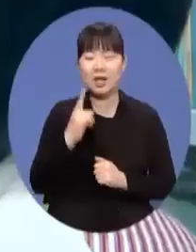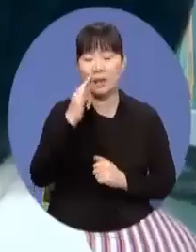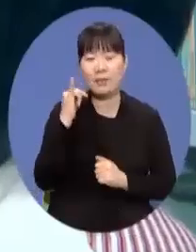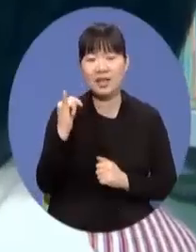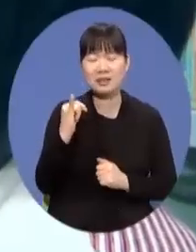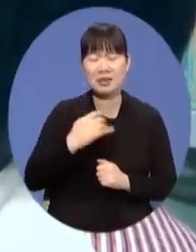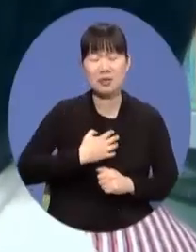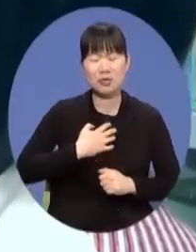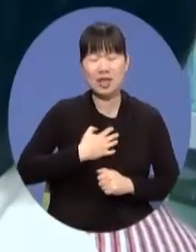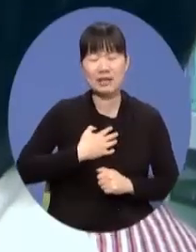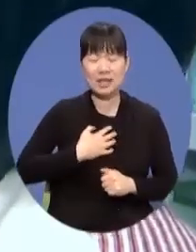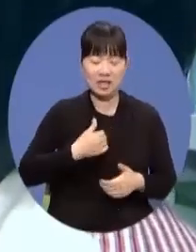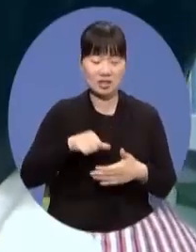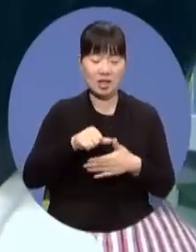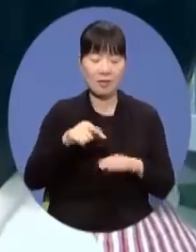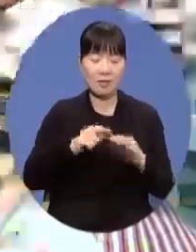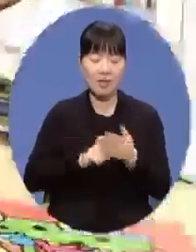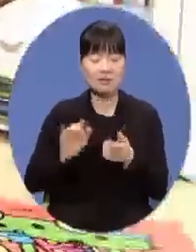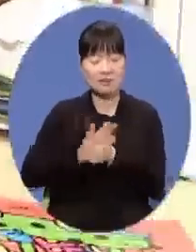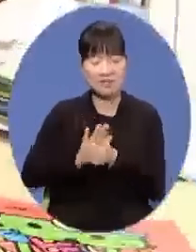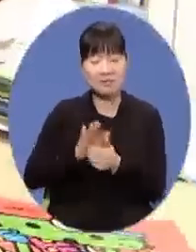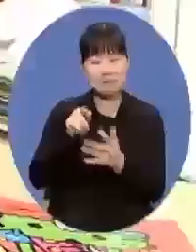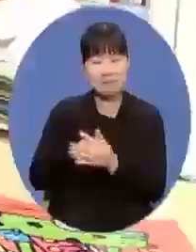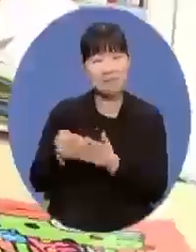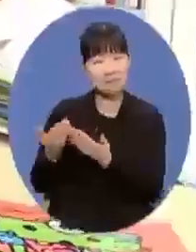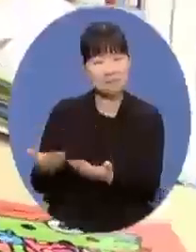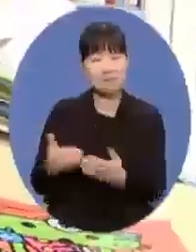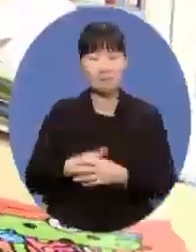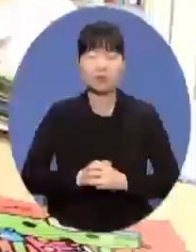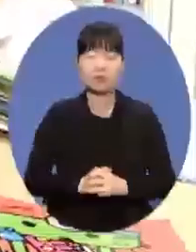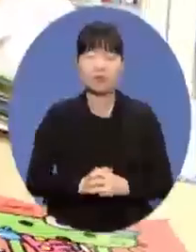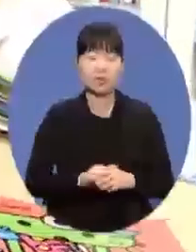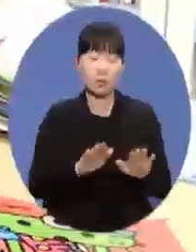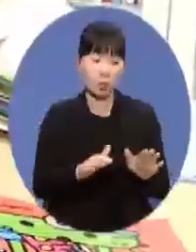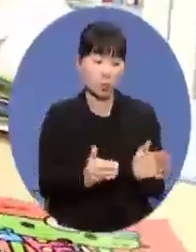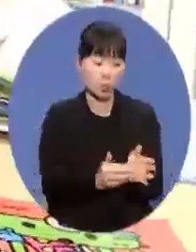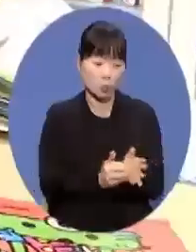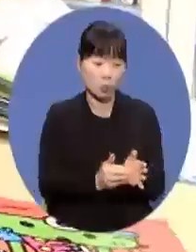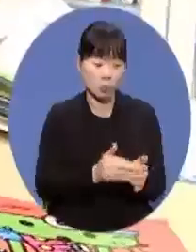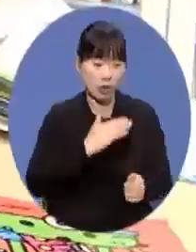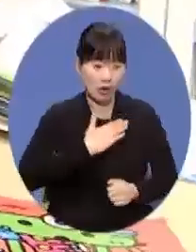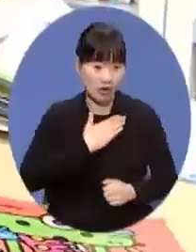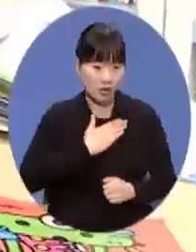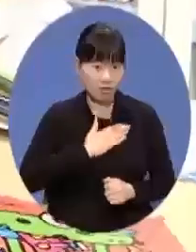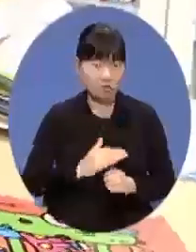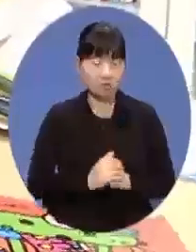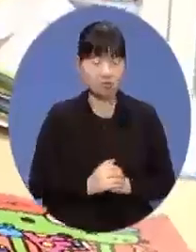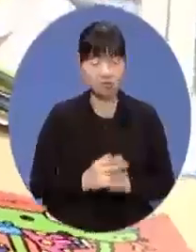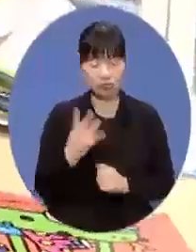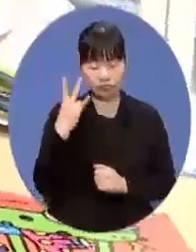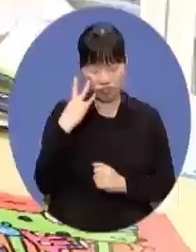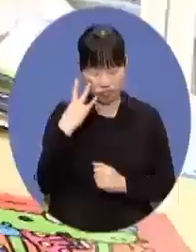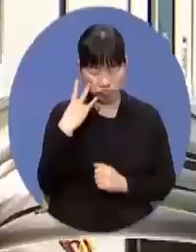엄마는 속상한 아이의 마음을 헤아려줍니다. 오늘은 여기까지 학습지 푸는 거야? 네.